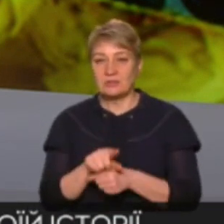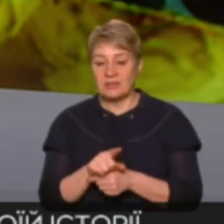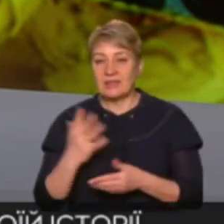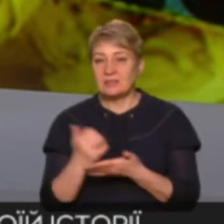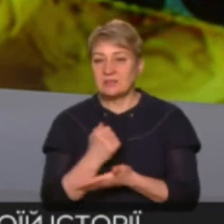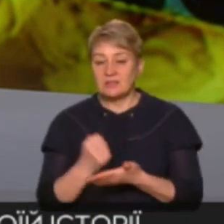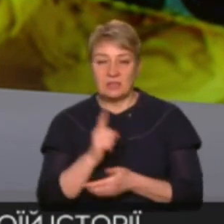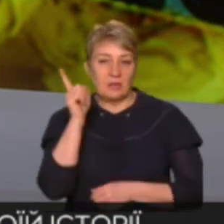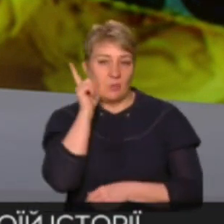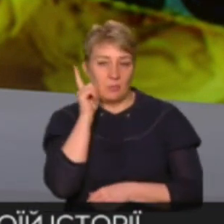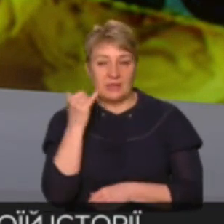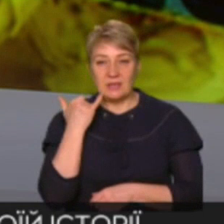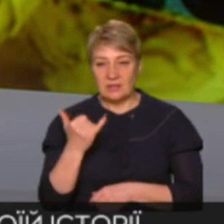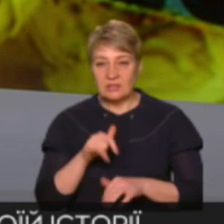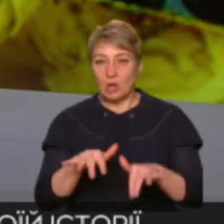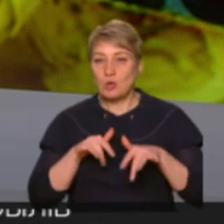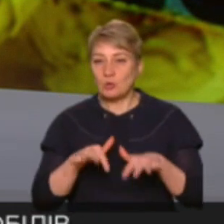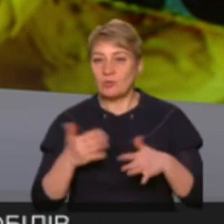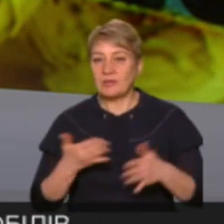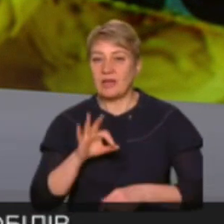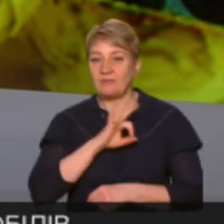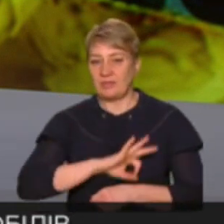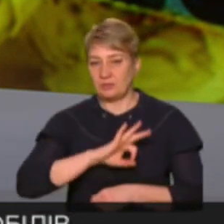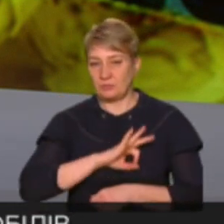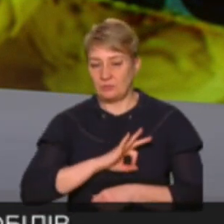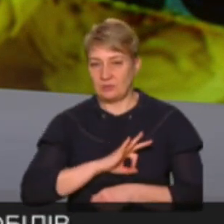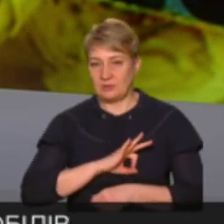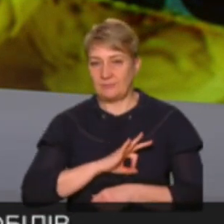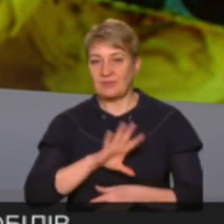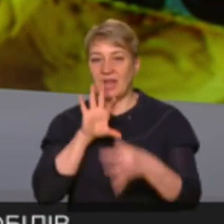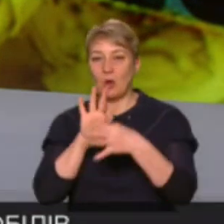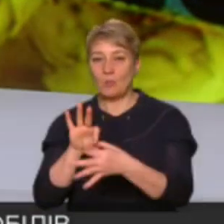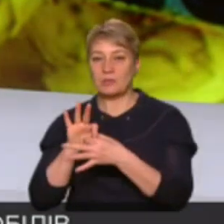мобільні телефони і ноутбук, які вони використовували для комунікації з російськими кураторами.